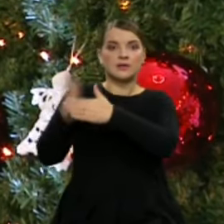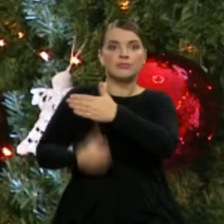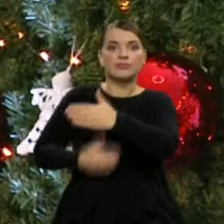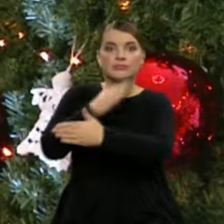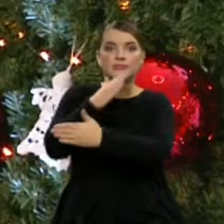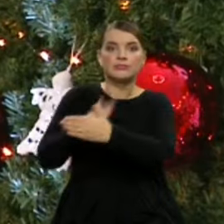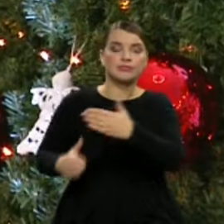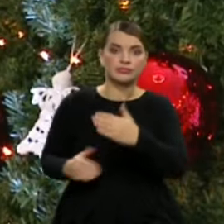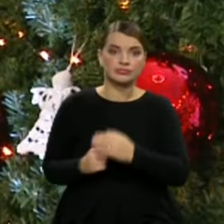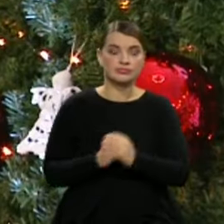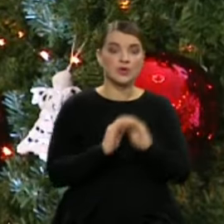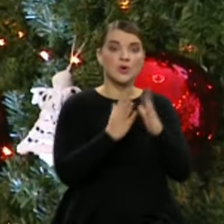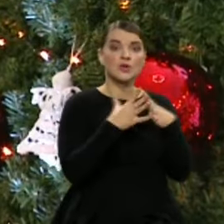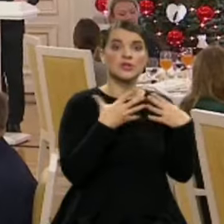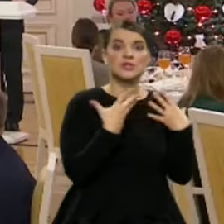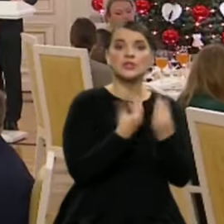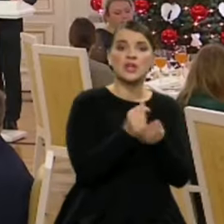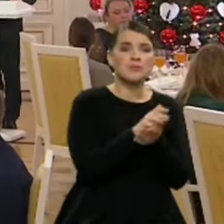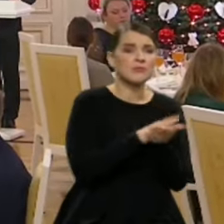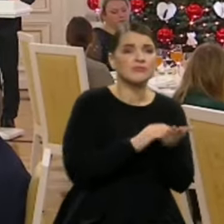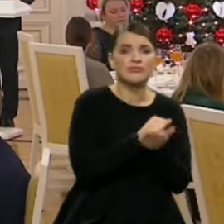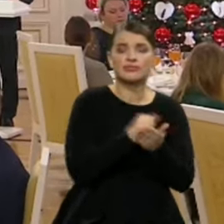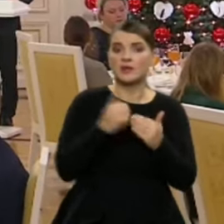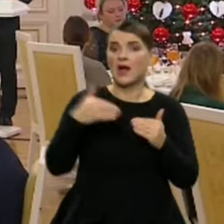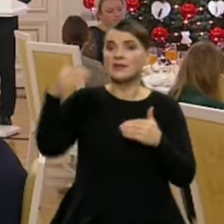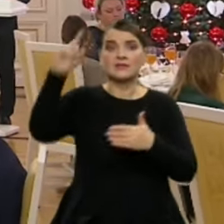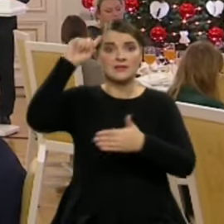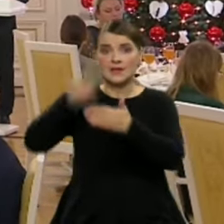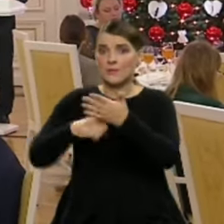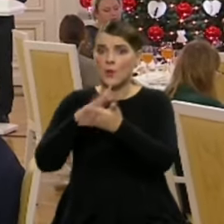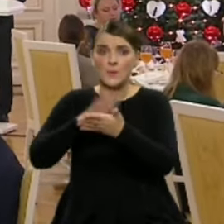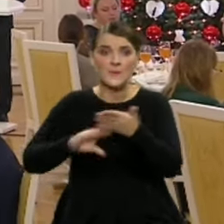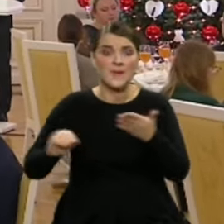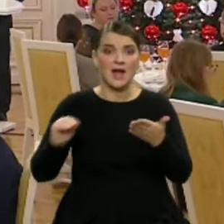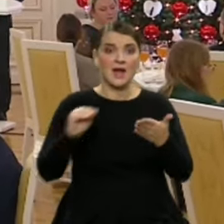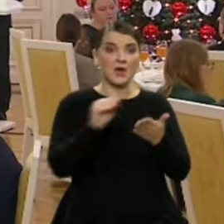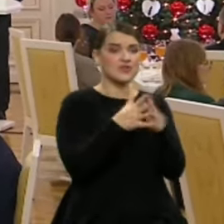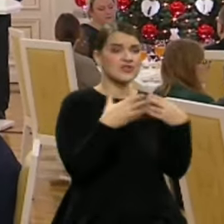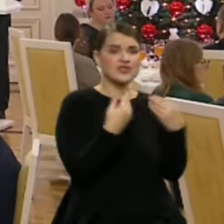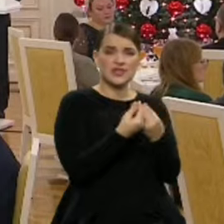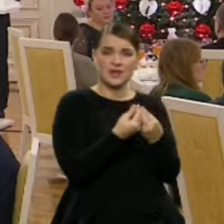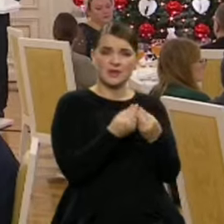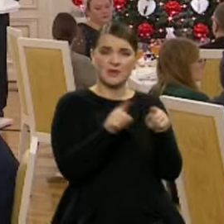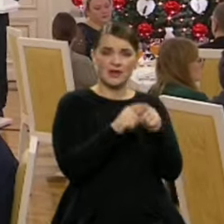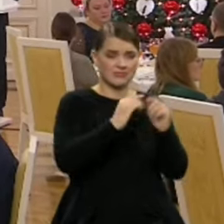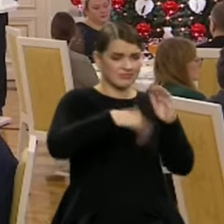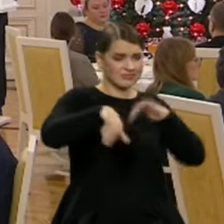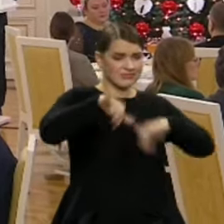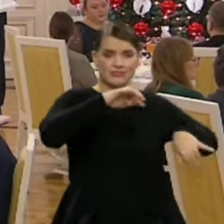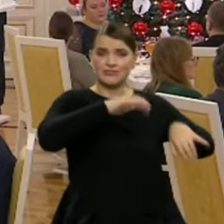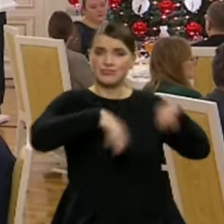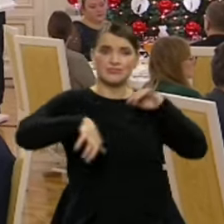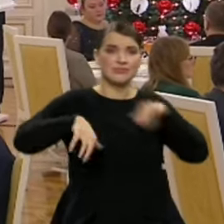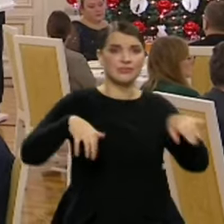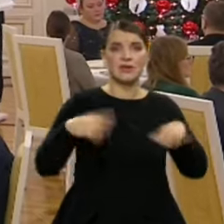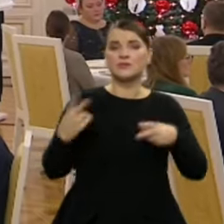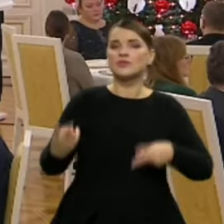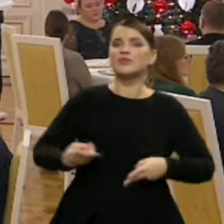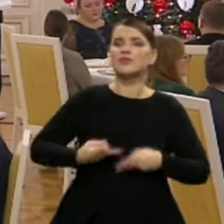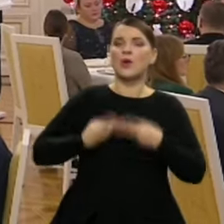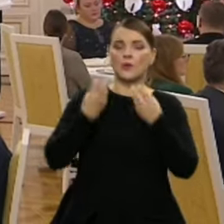šeimą tai atimti iš ateities viltį, griauti ir tyčiotis iš šeimos tai išsižadėti tikrojo gyvenimo džiaugsmo ir pačios